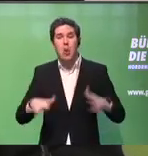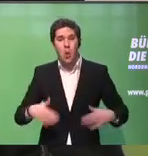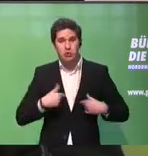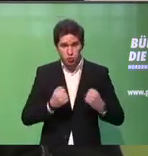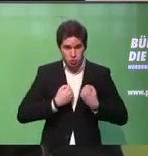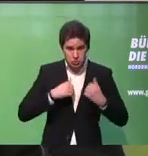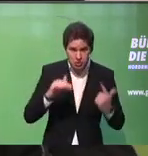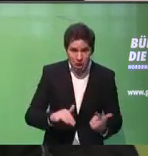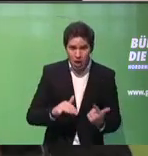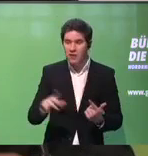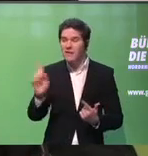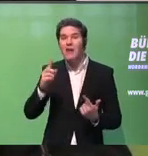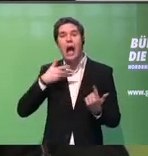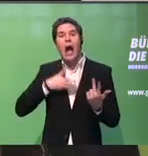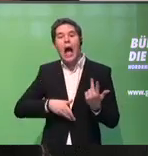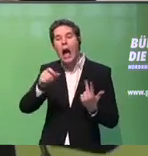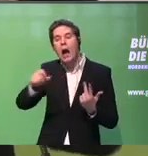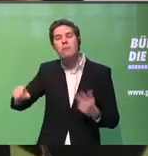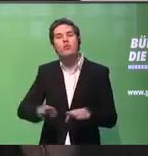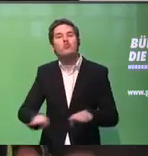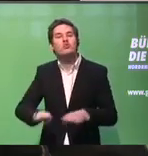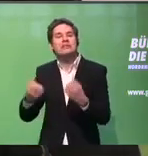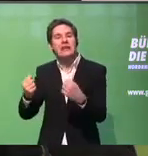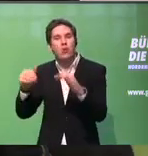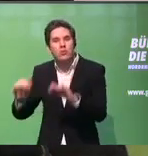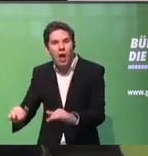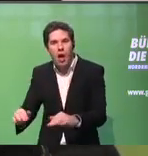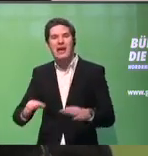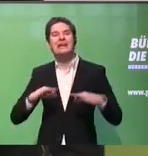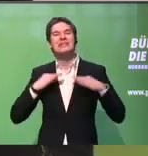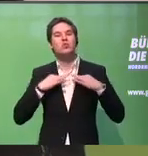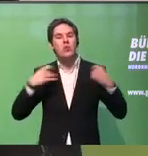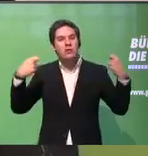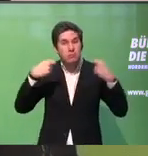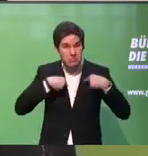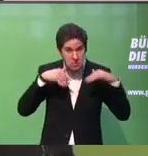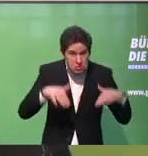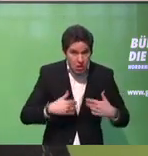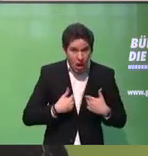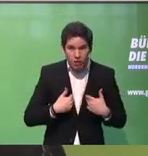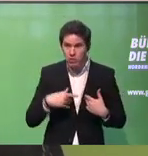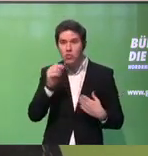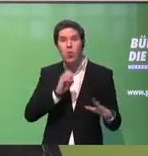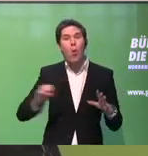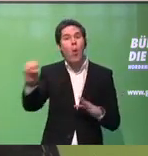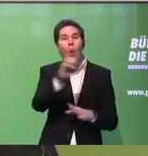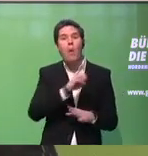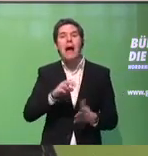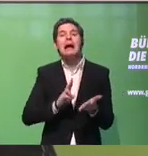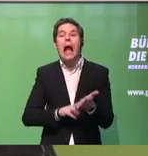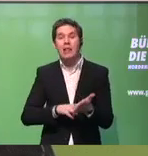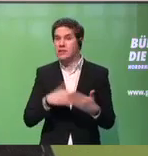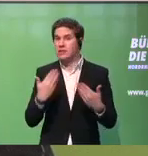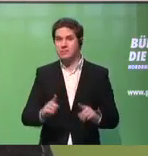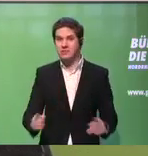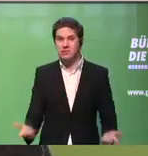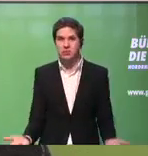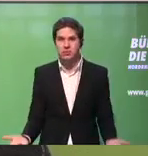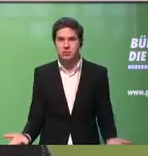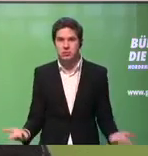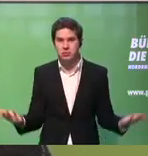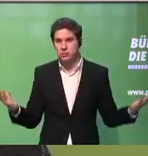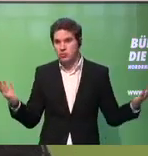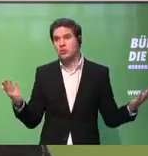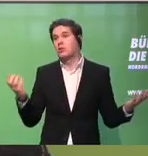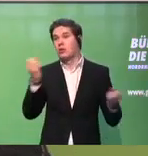Menschen, die arm sind, eine Grundabsicherung haben, ob es Zugang zu Gesundheit gibt, all das ist europäisch nicht garantiert. Und dann muss man